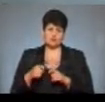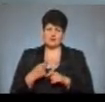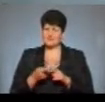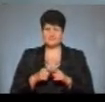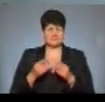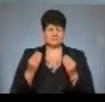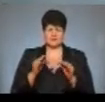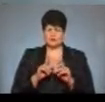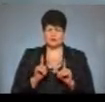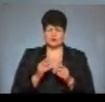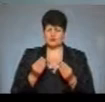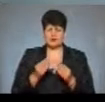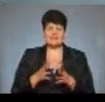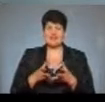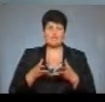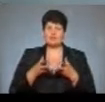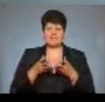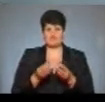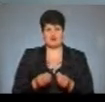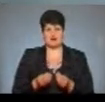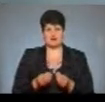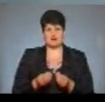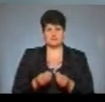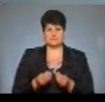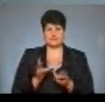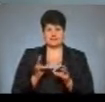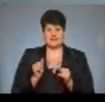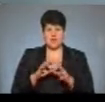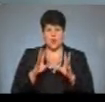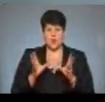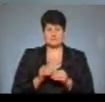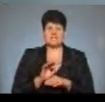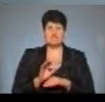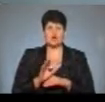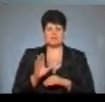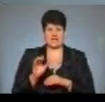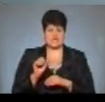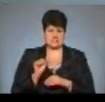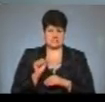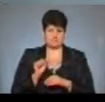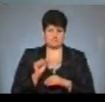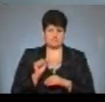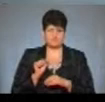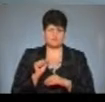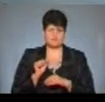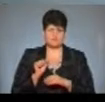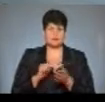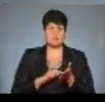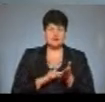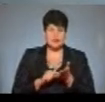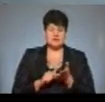не суттєво і, знову ж таки, не впливає на суттєво десь так обсяг виробництва. Суттєво, я звертаю увагу,